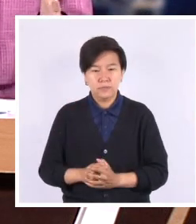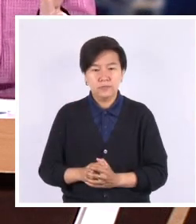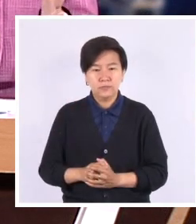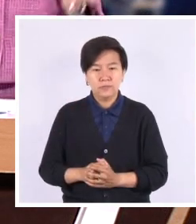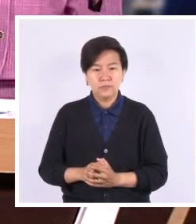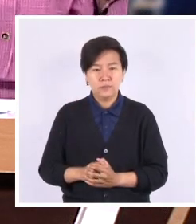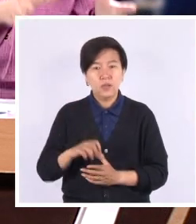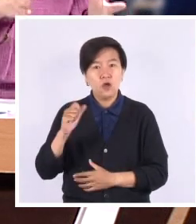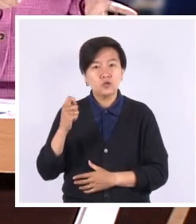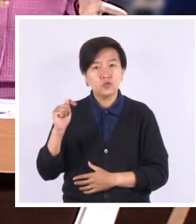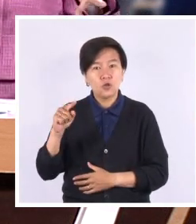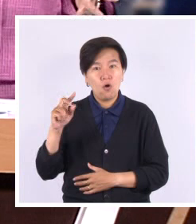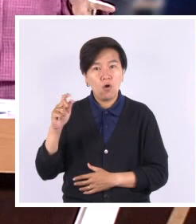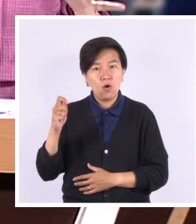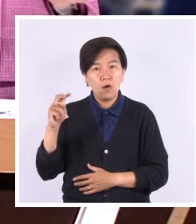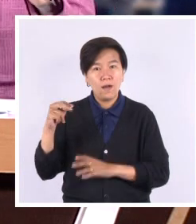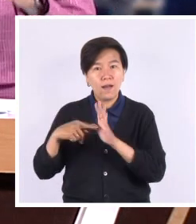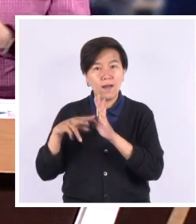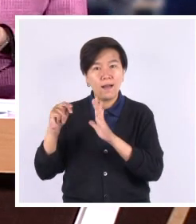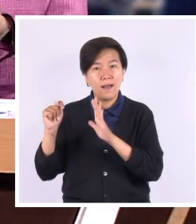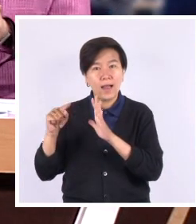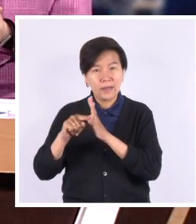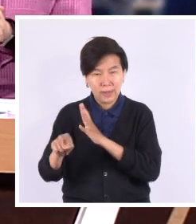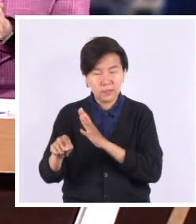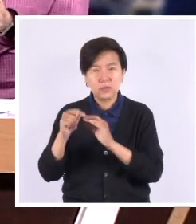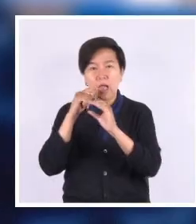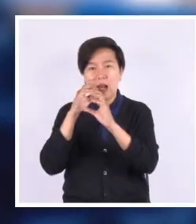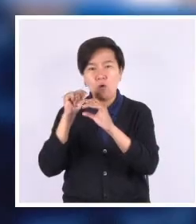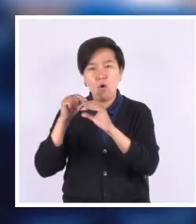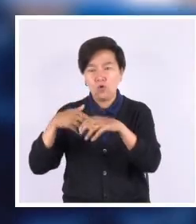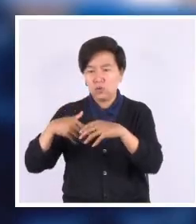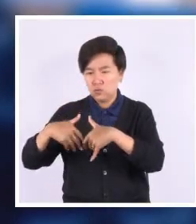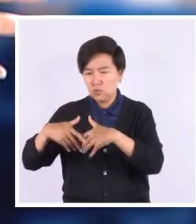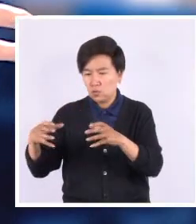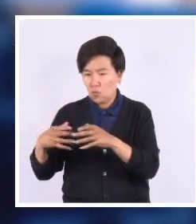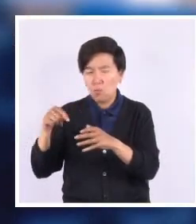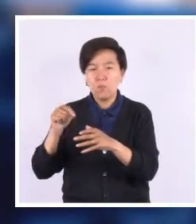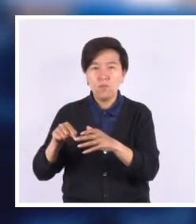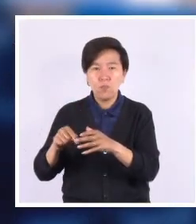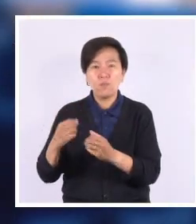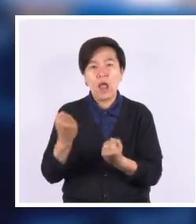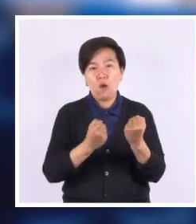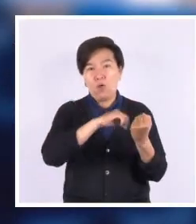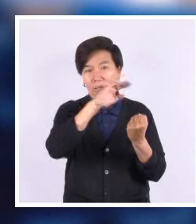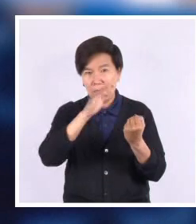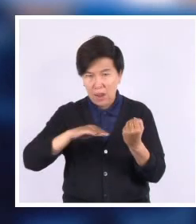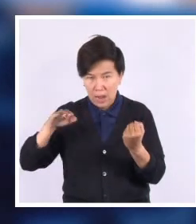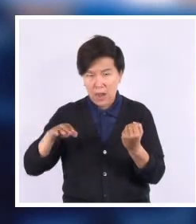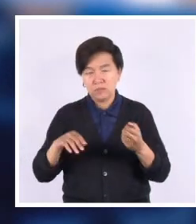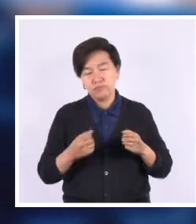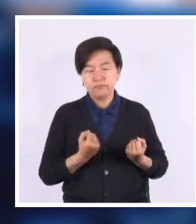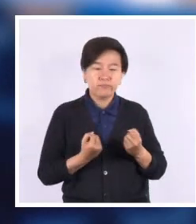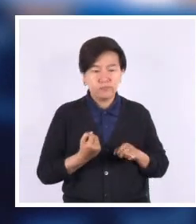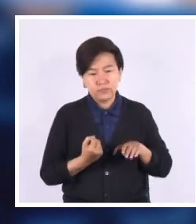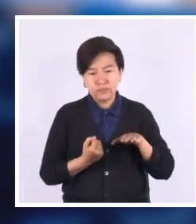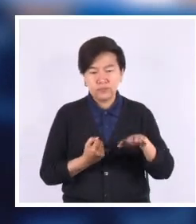ราวในกลุ่มข่าวใน Facebook ของชาวระยองนะคะบอกว่าเอารถกระบะไปเข้าอู่แล้วพ